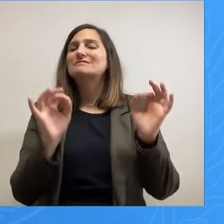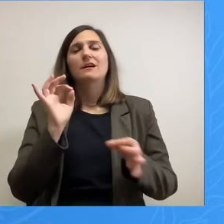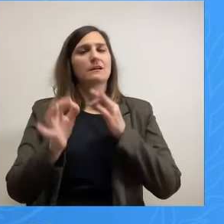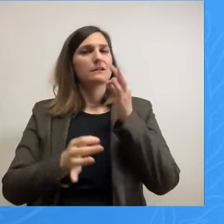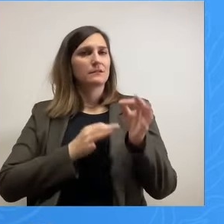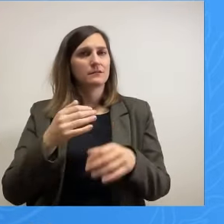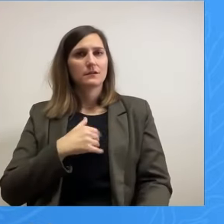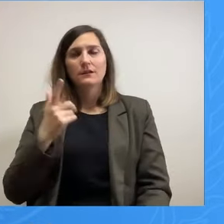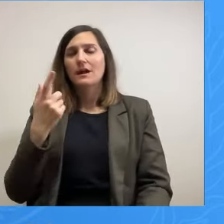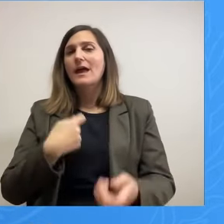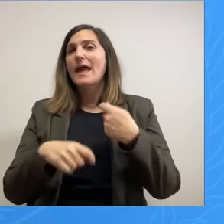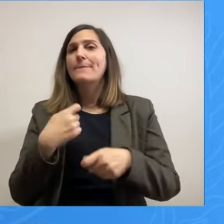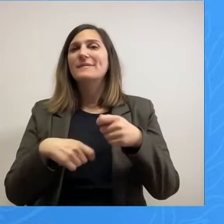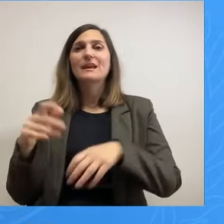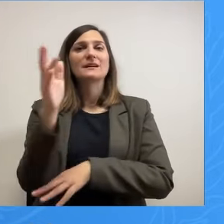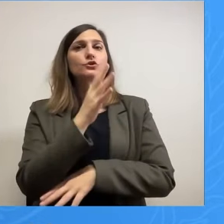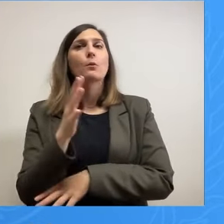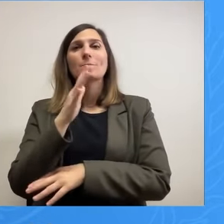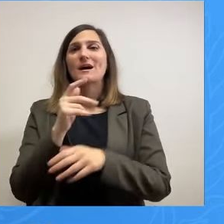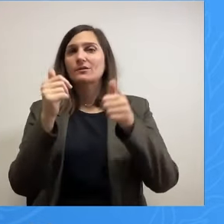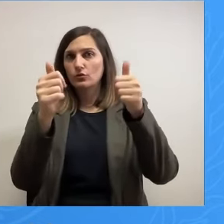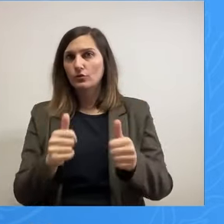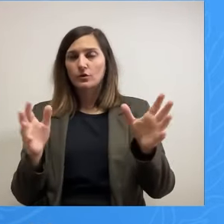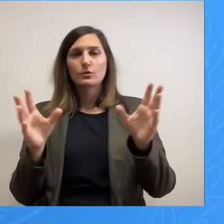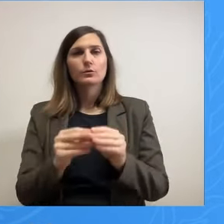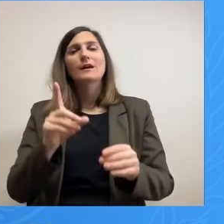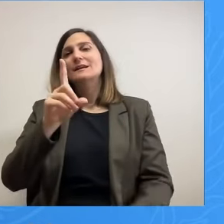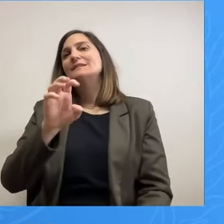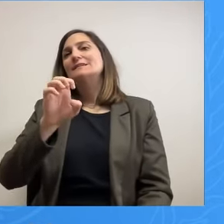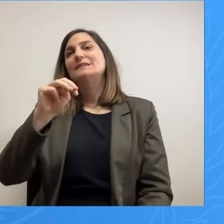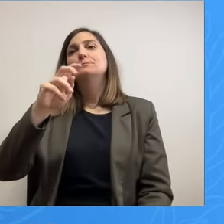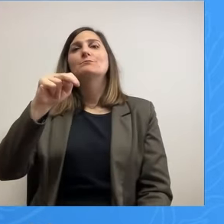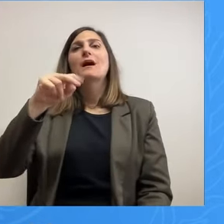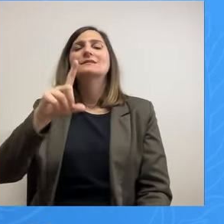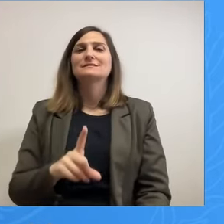το επιχειρηματικό πάρκο που ήδη έχει ανακοινωθεί είναι της Demand, η Πρωτεία έχει άλλα πάρει δίπλα.